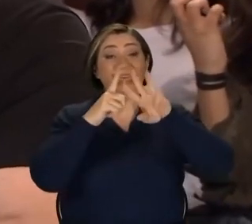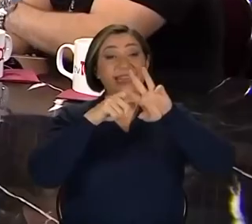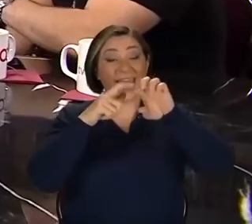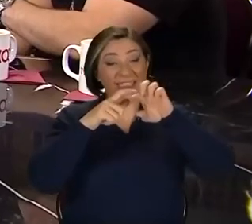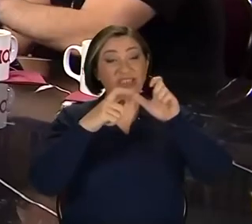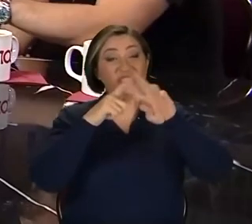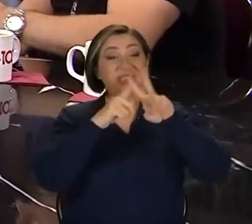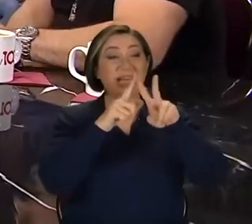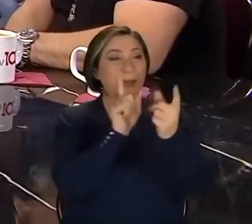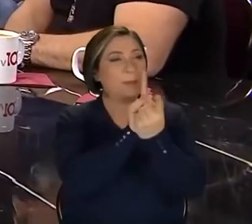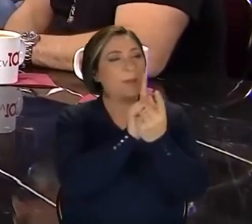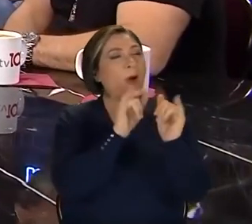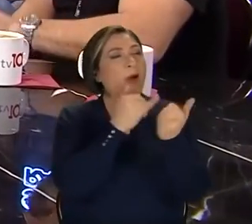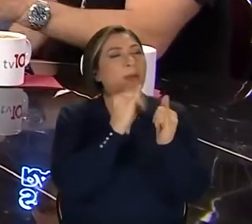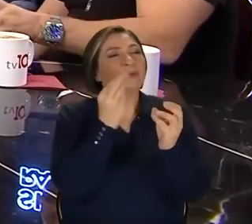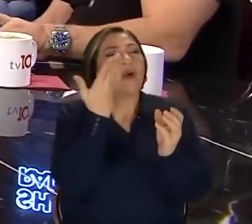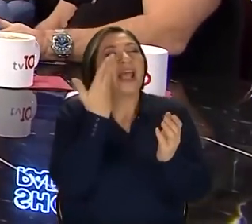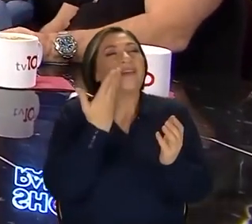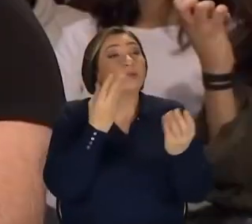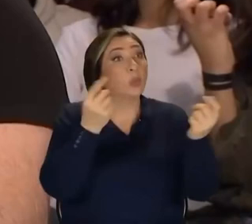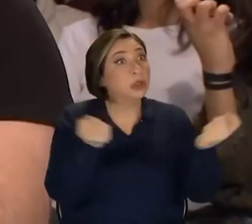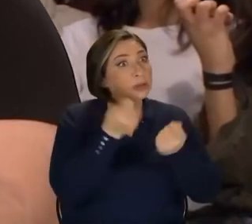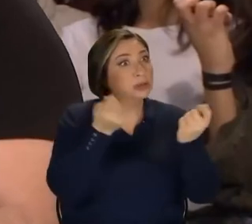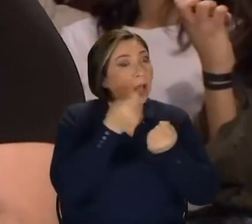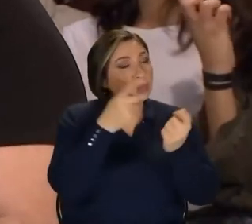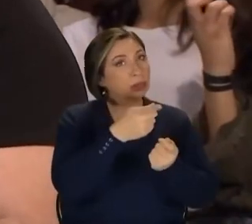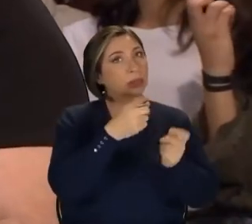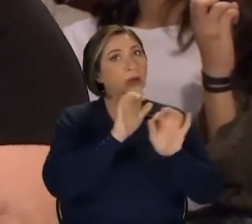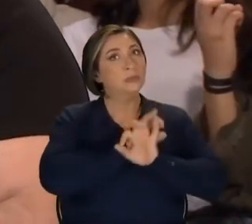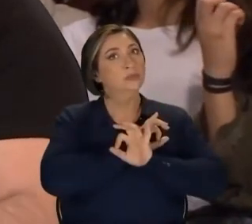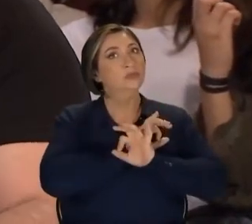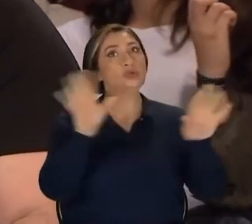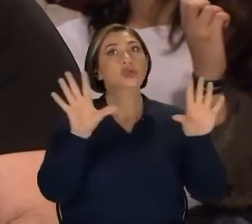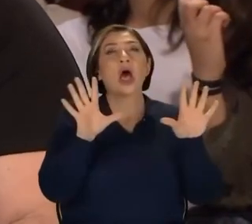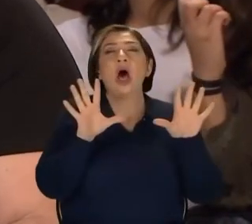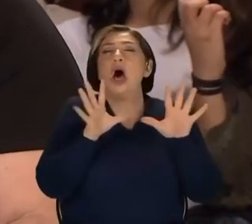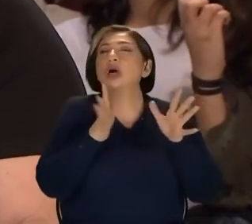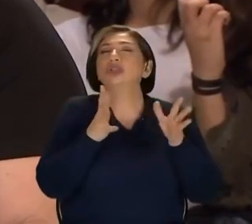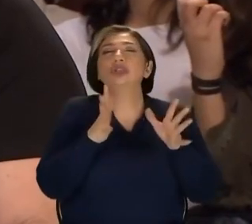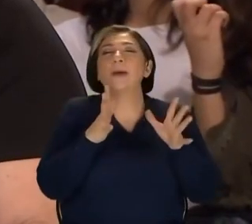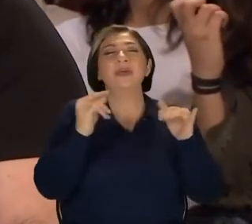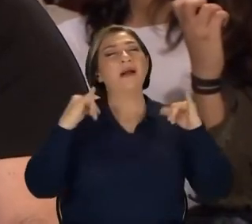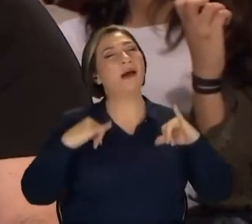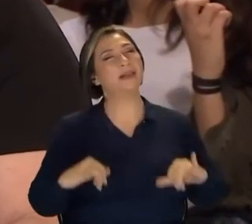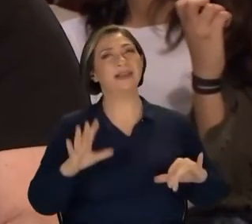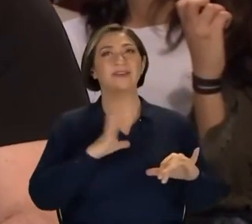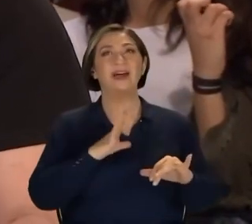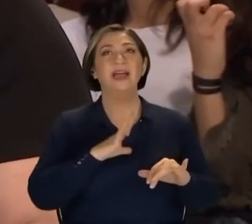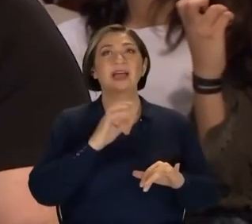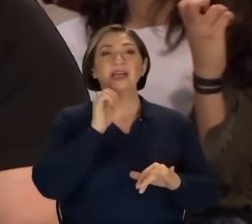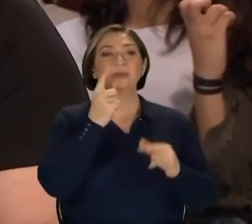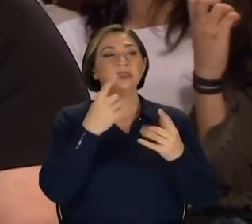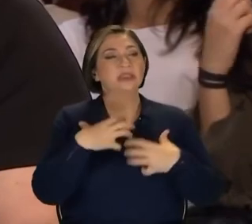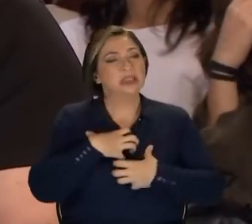oynamak karşılıklı çok konforlu bir şey. Çok çalışkan birisi. Müthiş. Acayip bir konforu var. Hiç